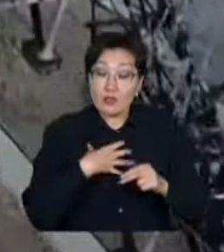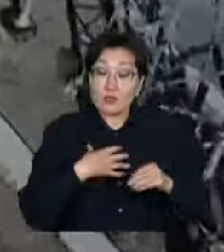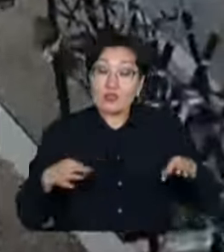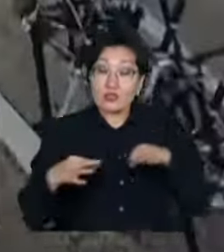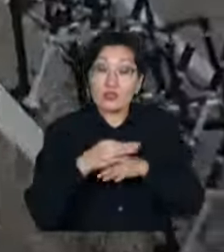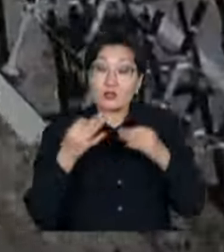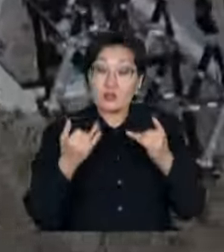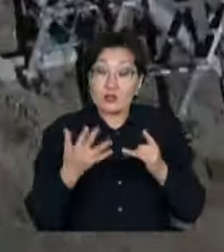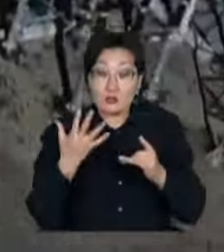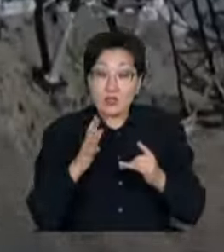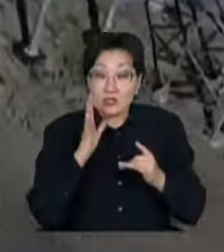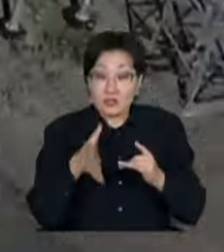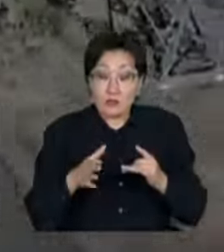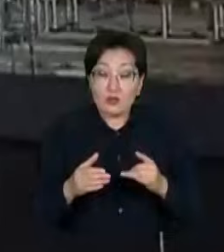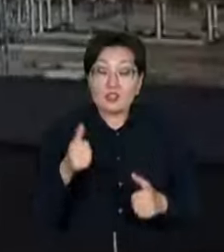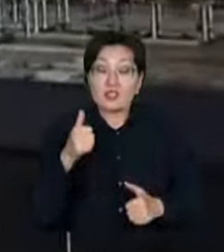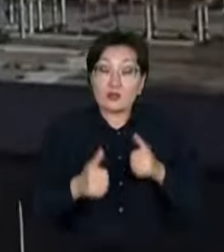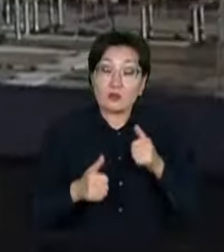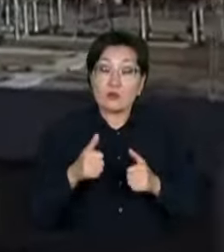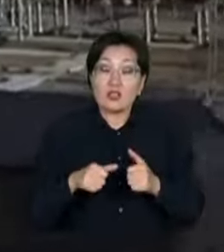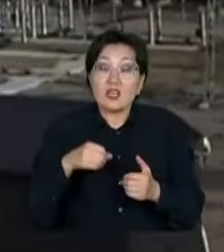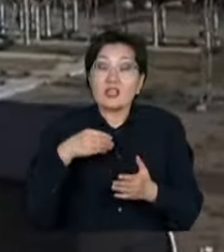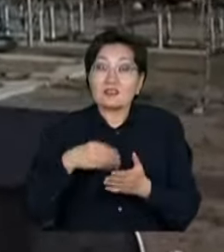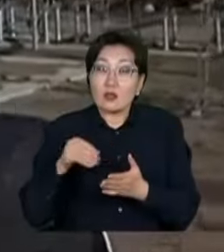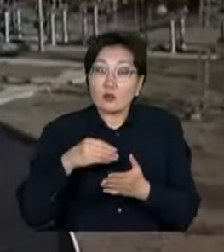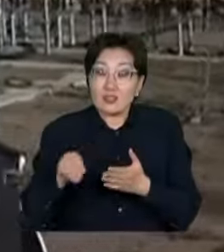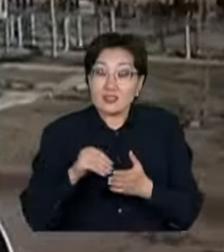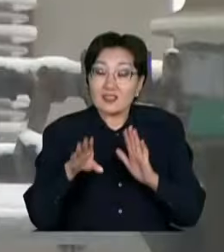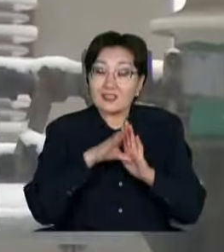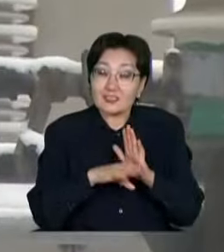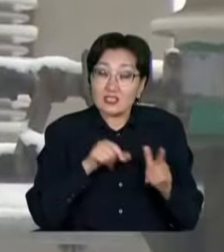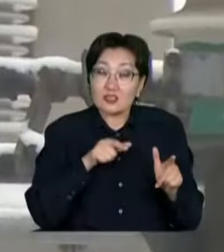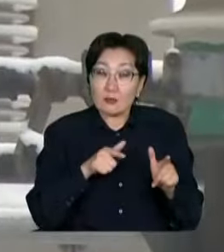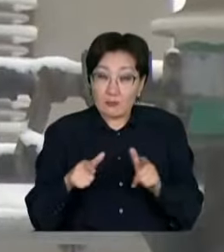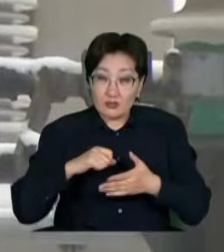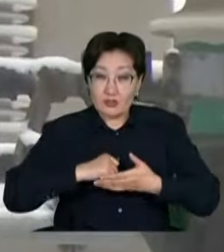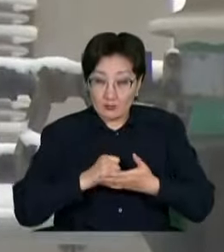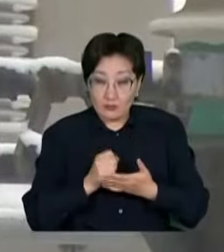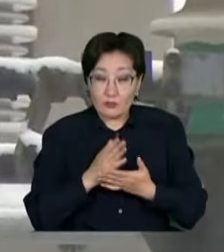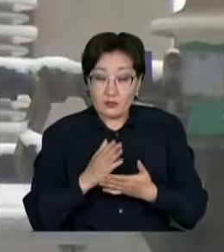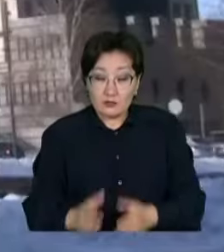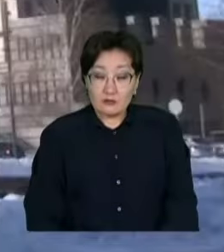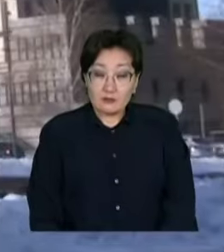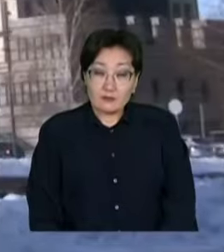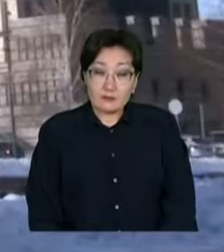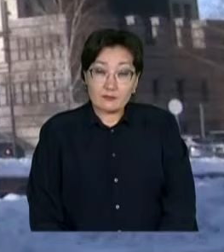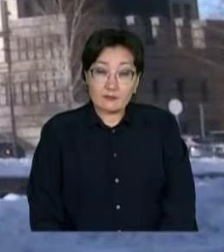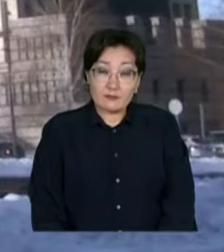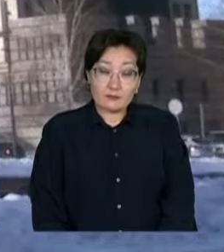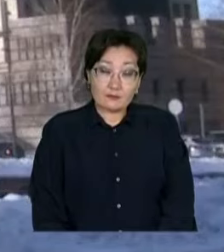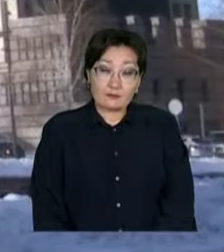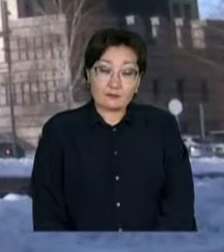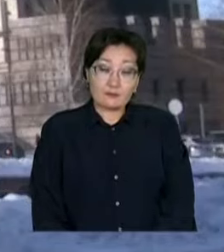жобаның қазір 5 жылдық аукциондық сауда-саттық кестесі бекітіліп қойыпты. Камшат Мұхамеджан, Нұрлан Өтегенов, Алматы,